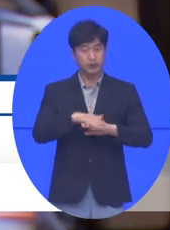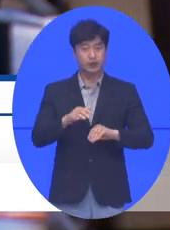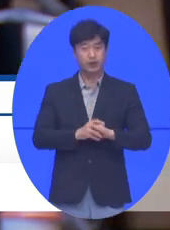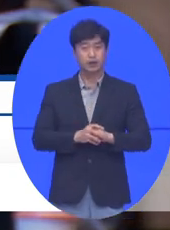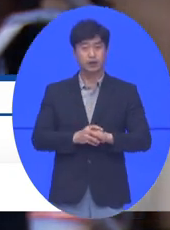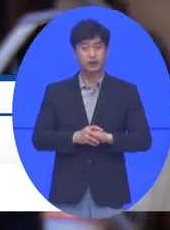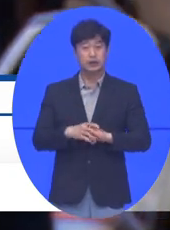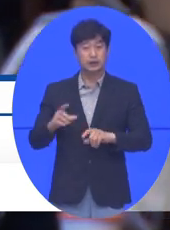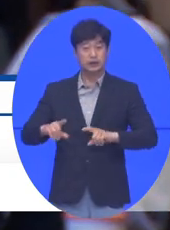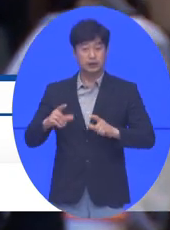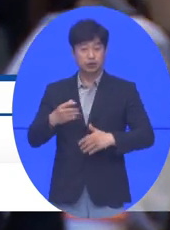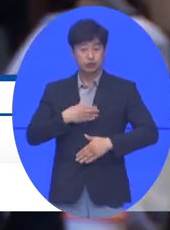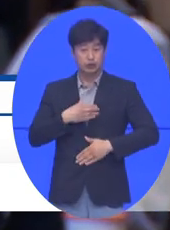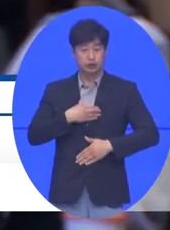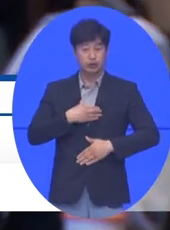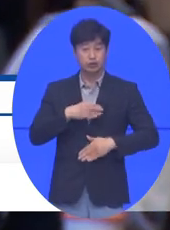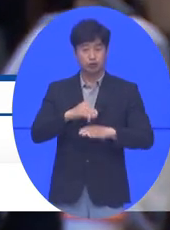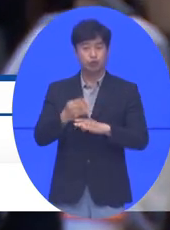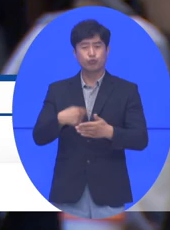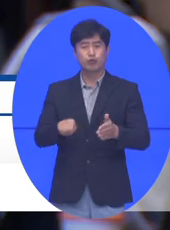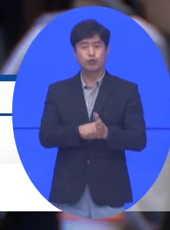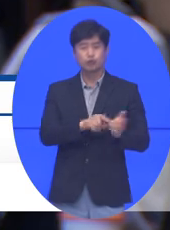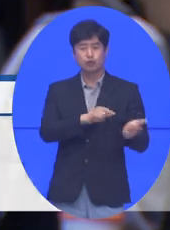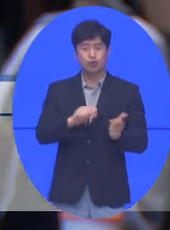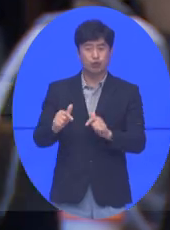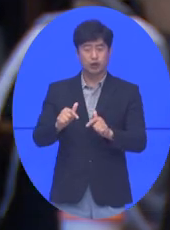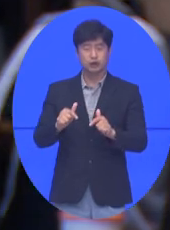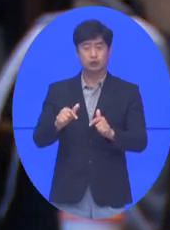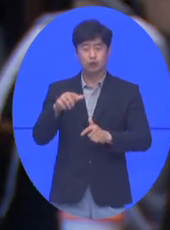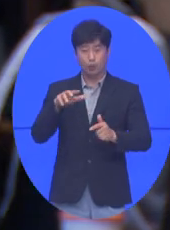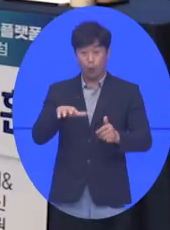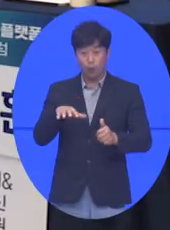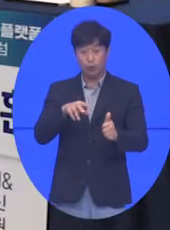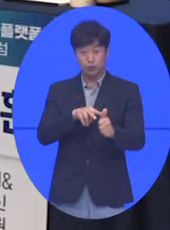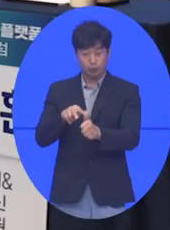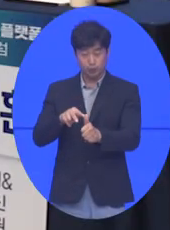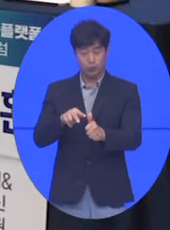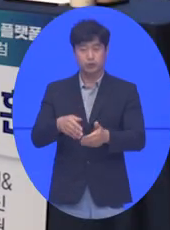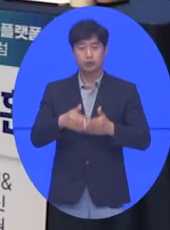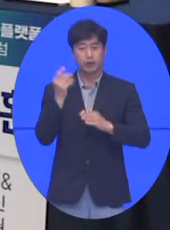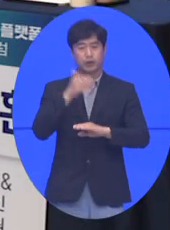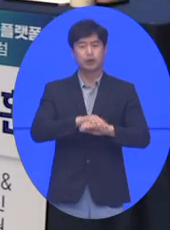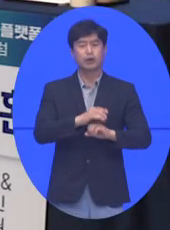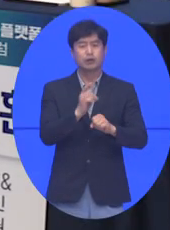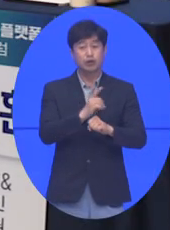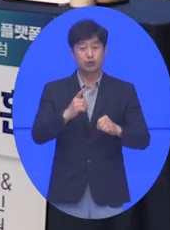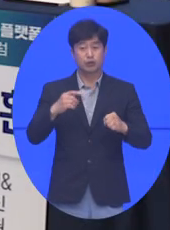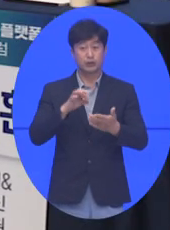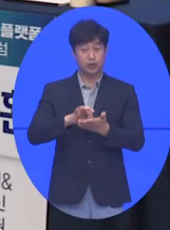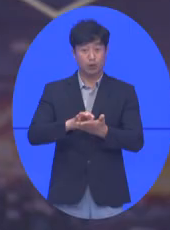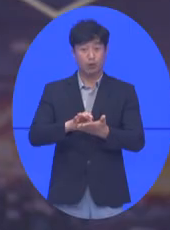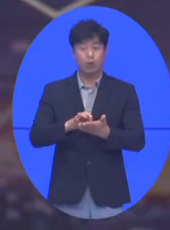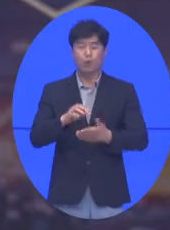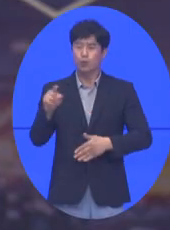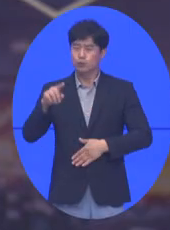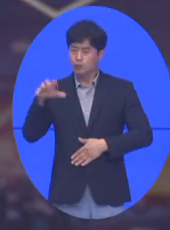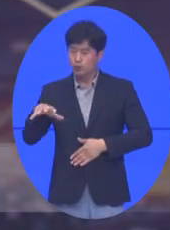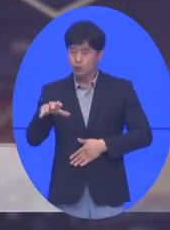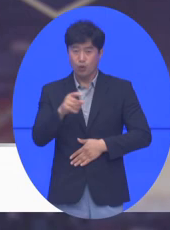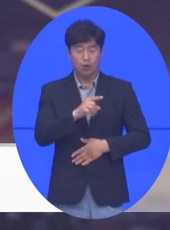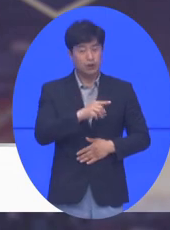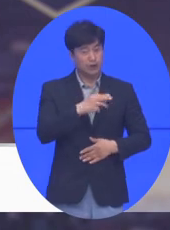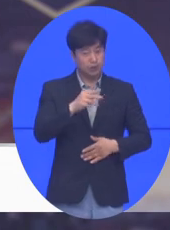그 다음에 기후위기 적응을 위한 다양한 공간정보도 구축될 예정입니다 구축된 데이터들을 활용하면 어디에서